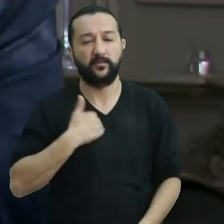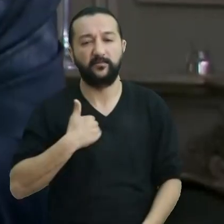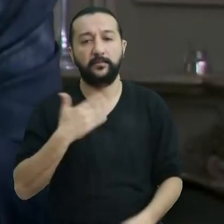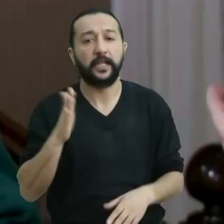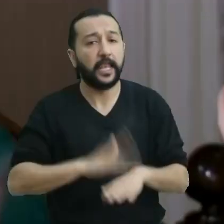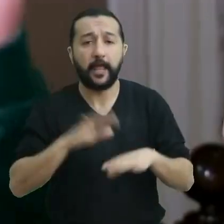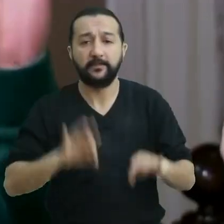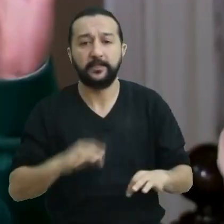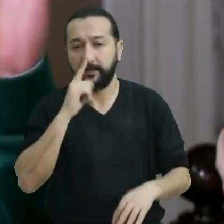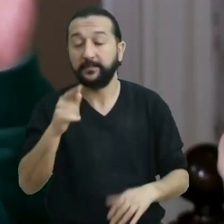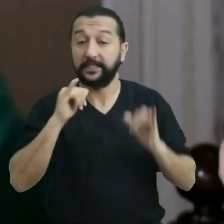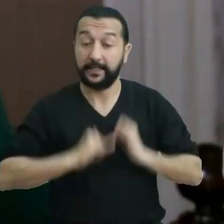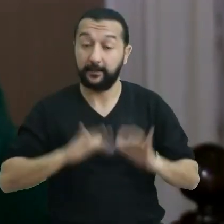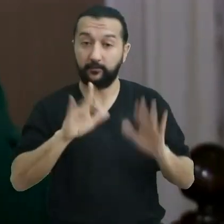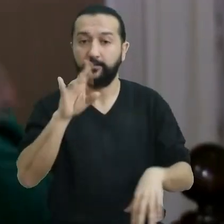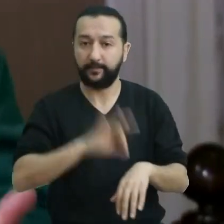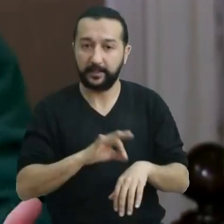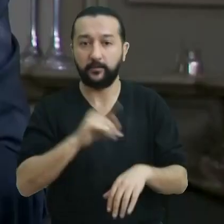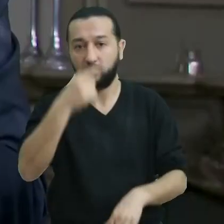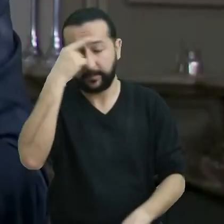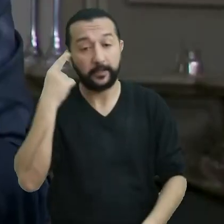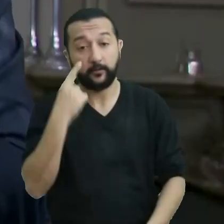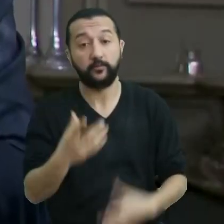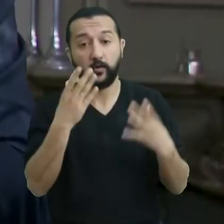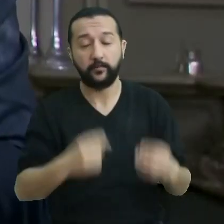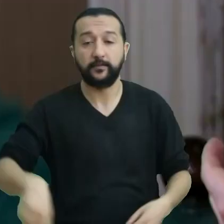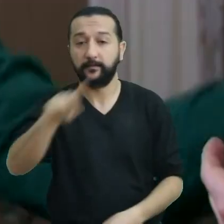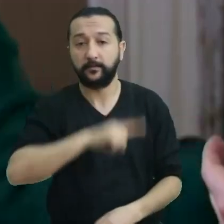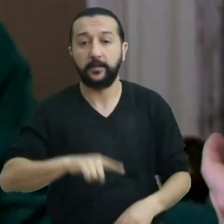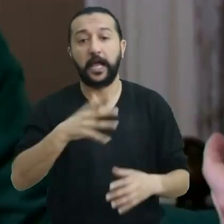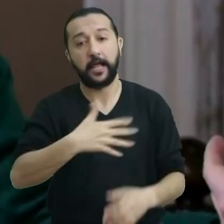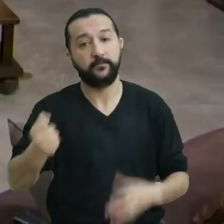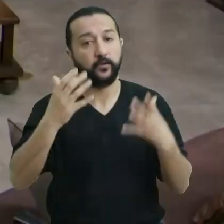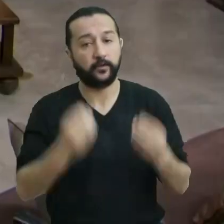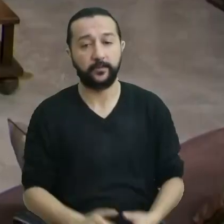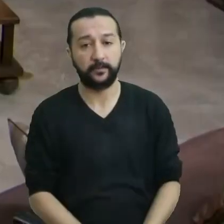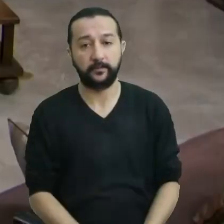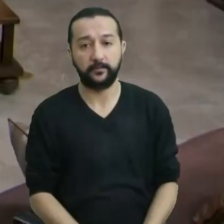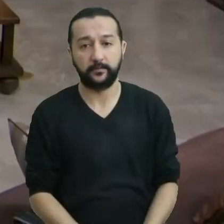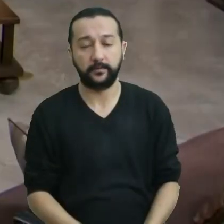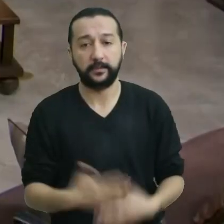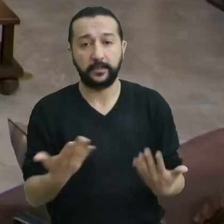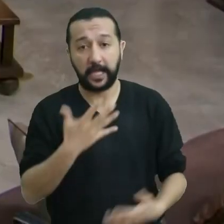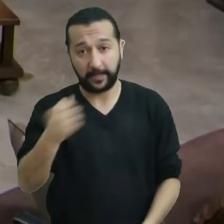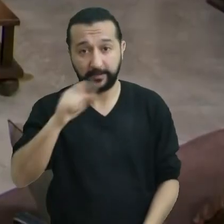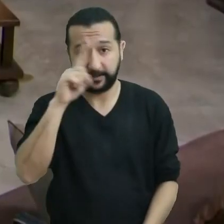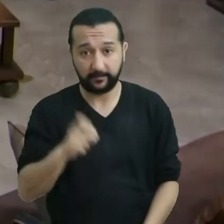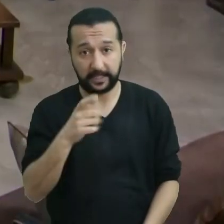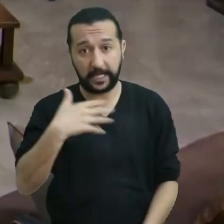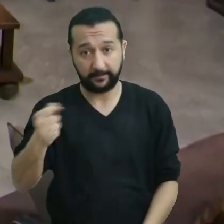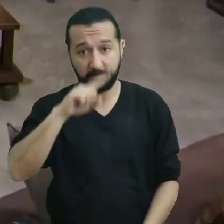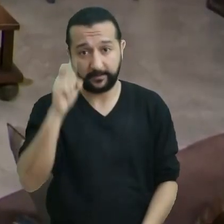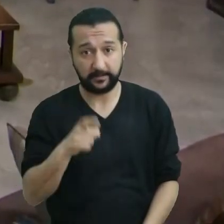Şimdi ne yapacağız Nurhan? Sakin olacağız. Bir dakika ya belki biri görmüştür. Ortalıkta durmasın diye almıştır. Almıştır mı? He.